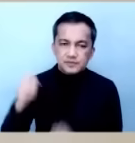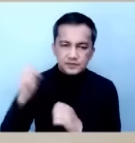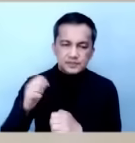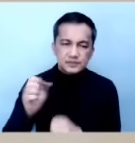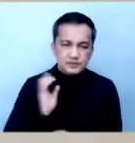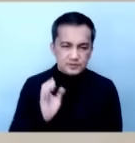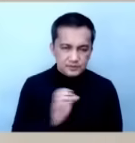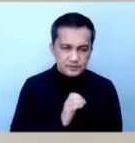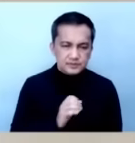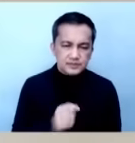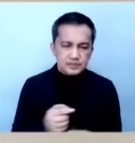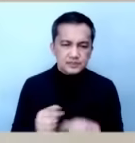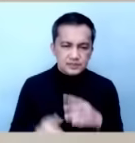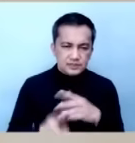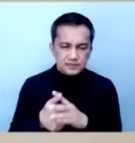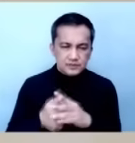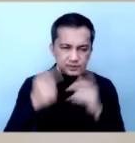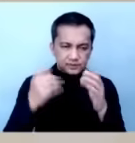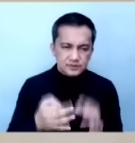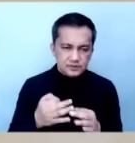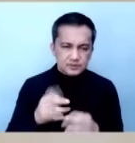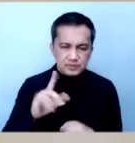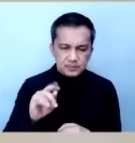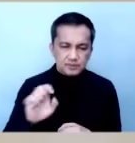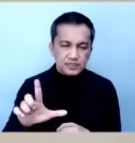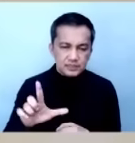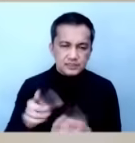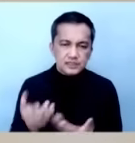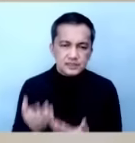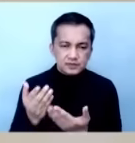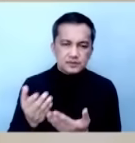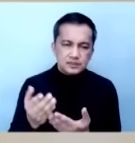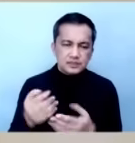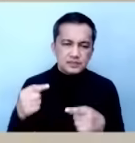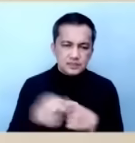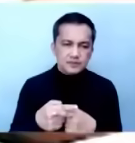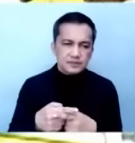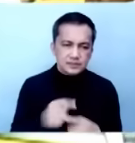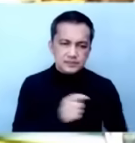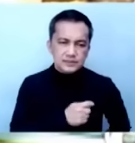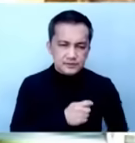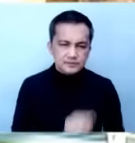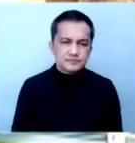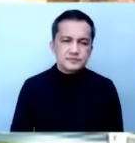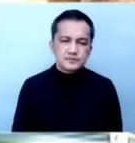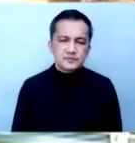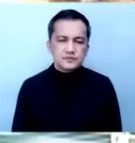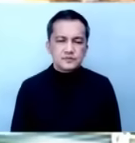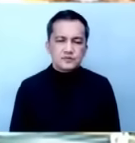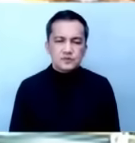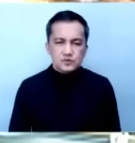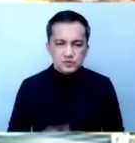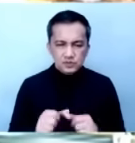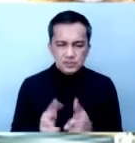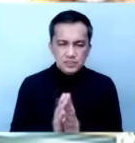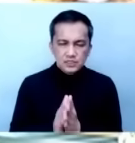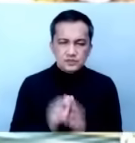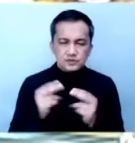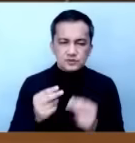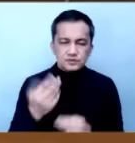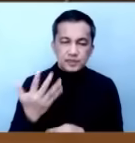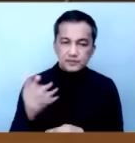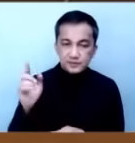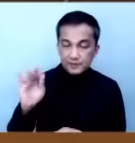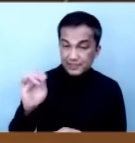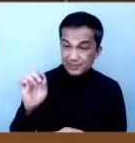na lalabas na ang resolusyon sa libel case na inihain niya laban kay Tellanes. Patuloy na hinihinga ng News 5 ng pahayag si Faeldon